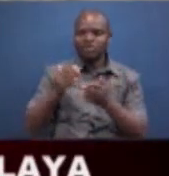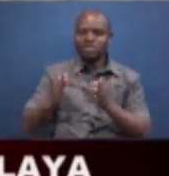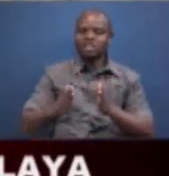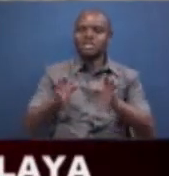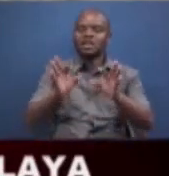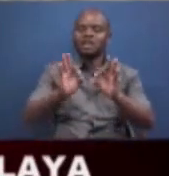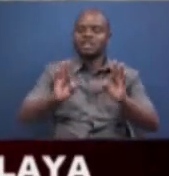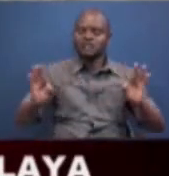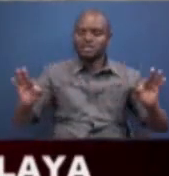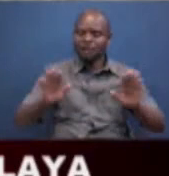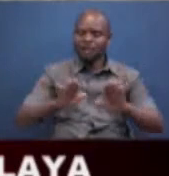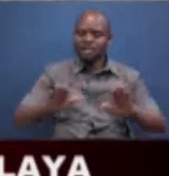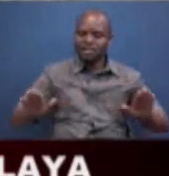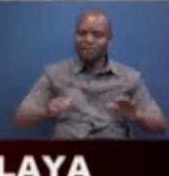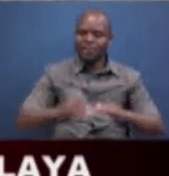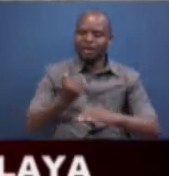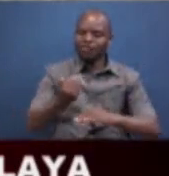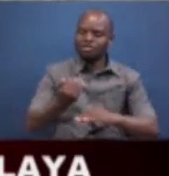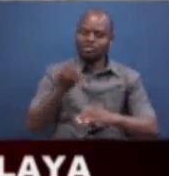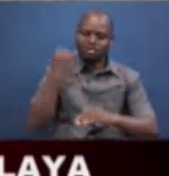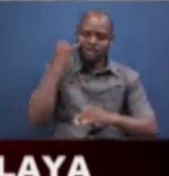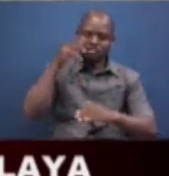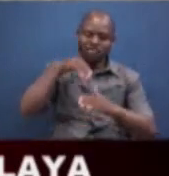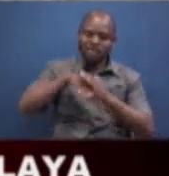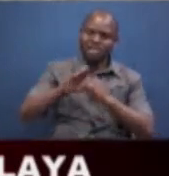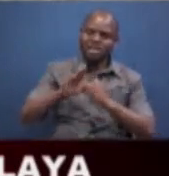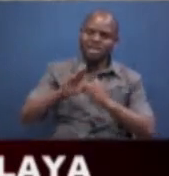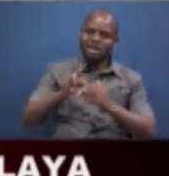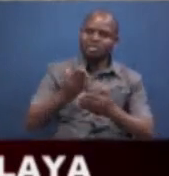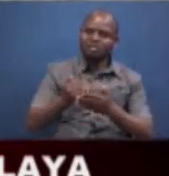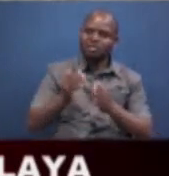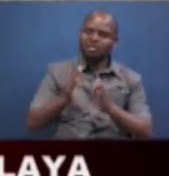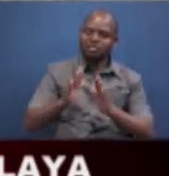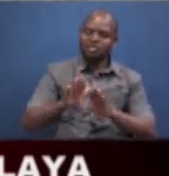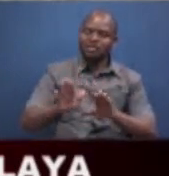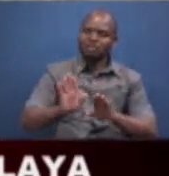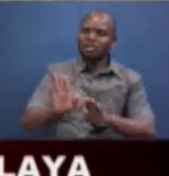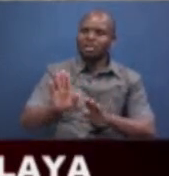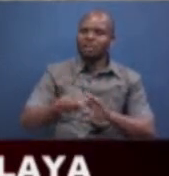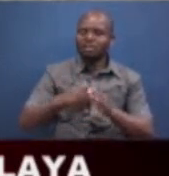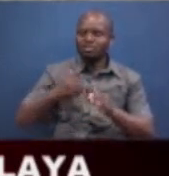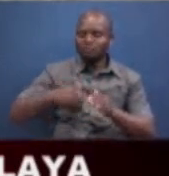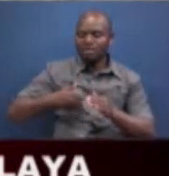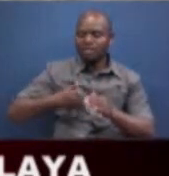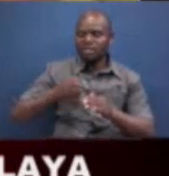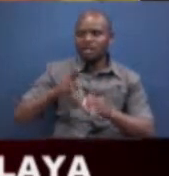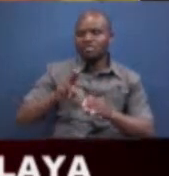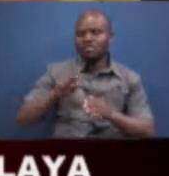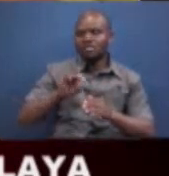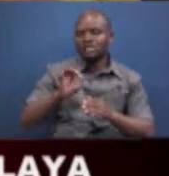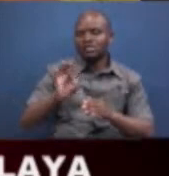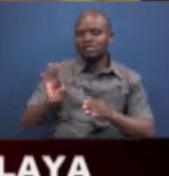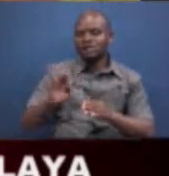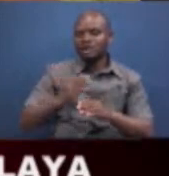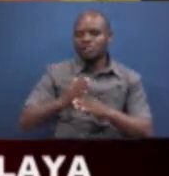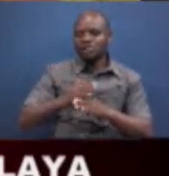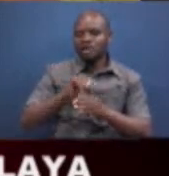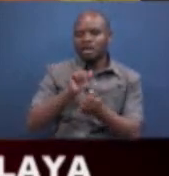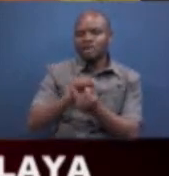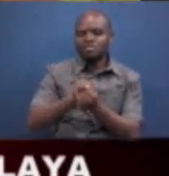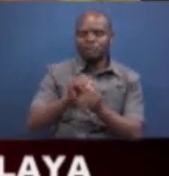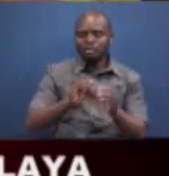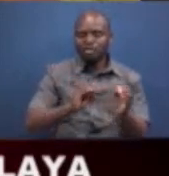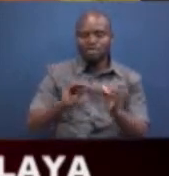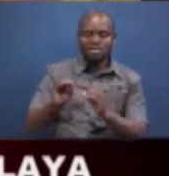kwa njia salama na za kisheria kwa watoto wanaojaribu kuingia Ulaya kwa ajili ya usalama wao. afisa wa UNICEF anayehusika na